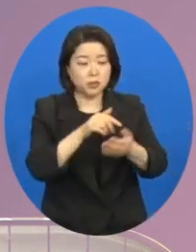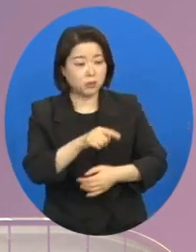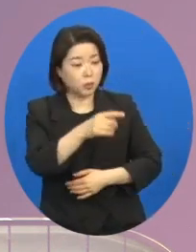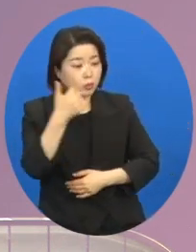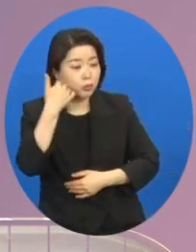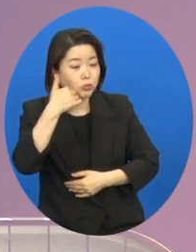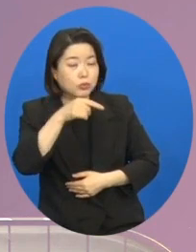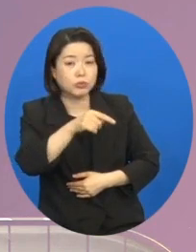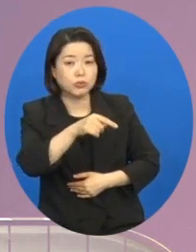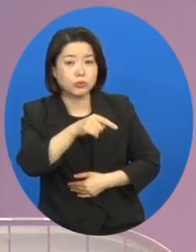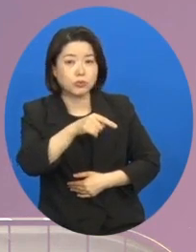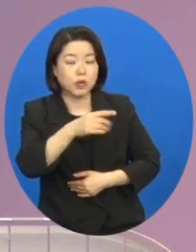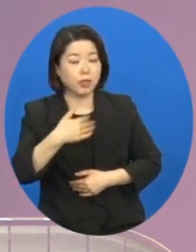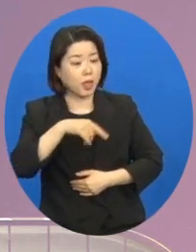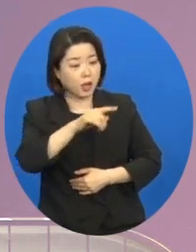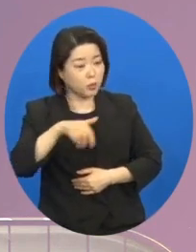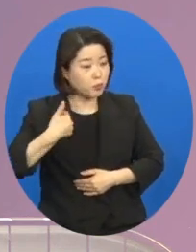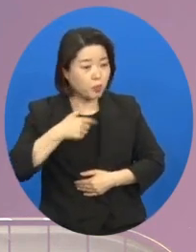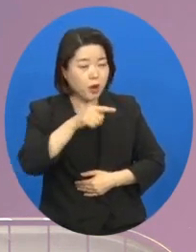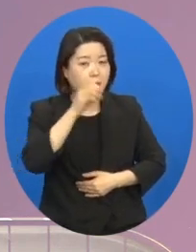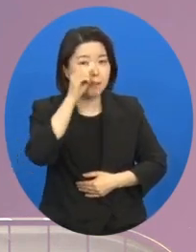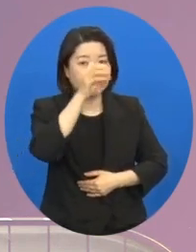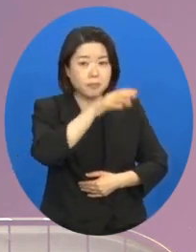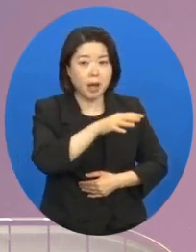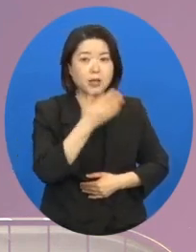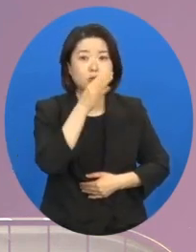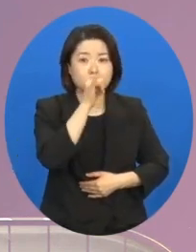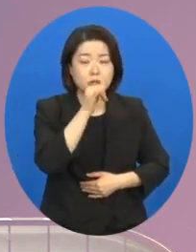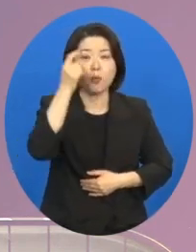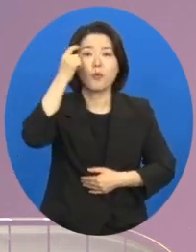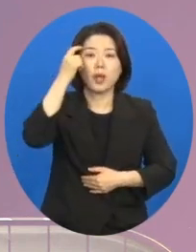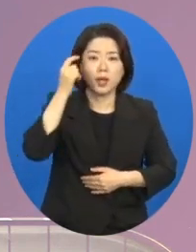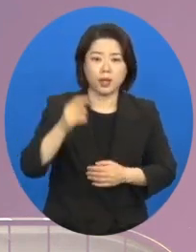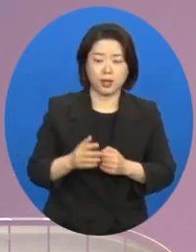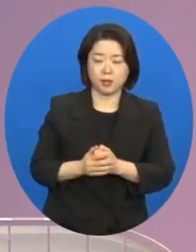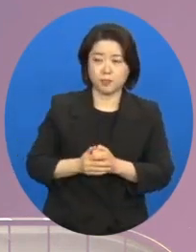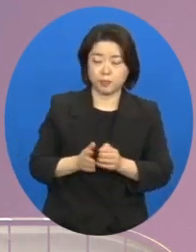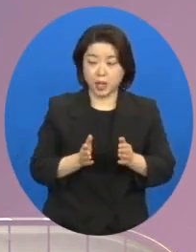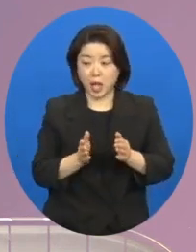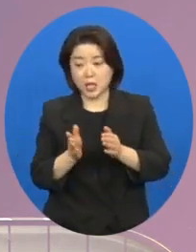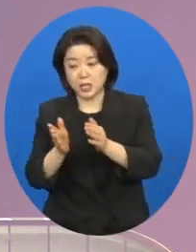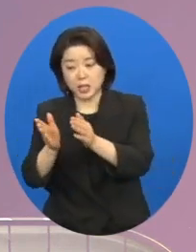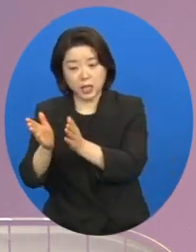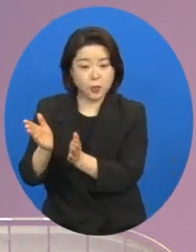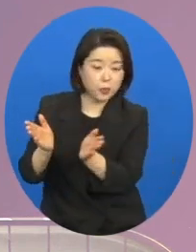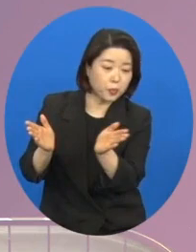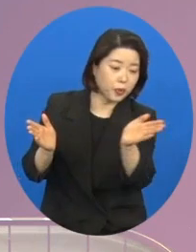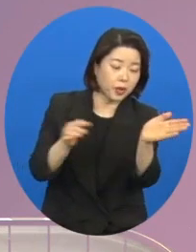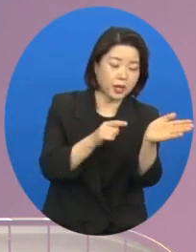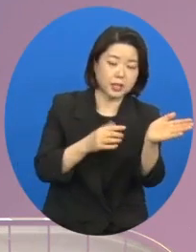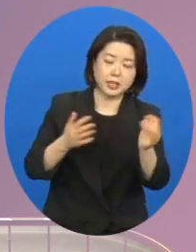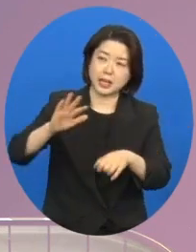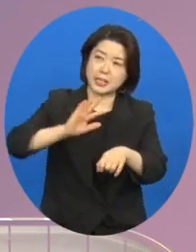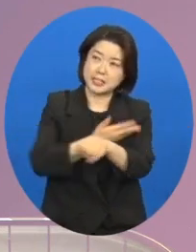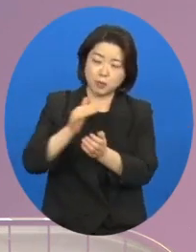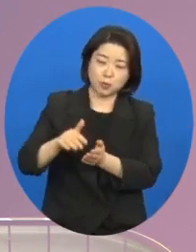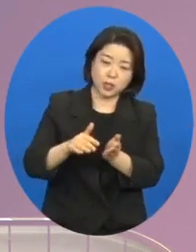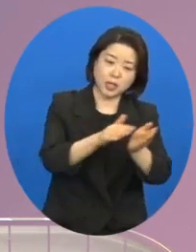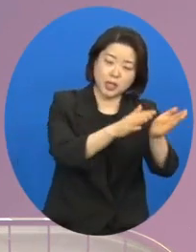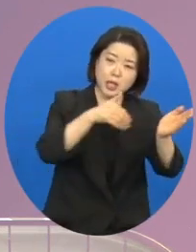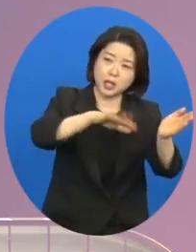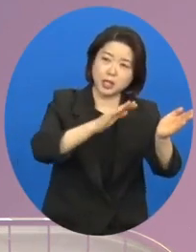누구냐? 내가 너를 도무지 알지 못한다. 왜 그런지 아세요? 알아차리지 못해서 그래요. 내가 잘못된 길로 가고 있다는